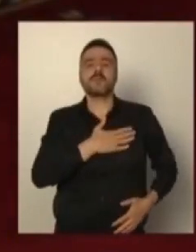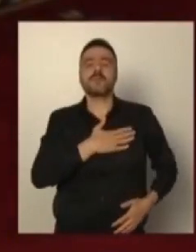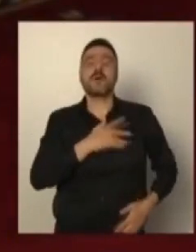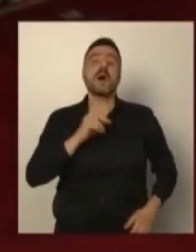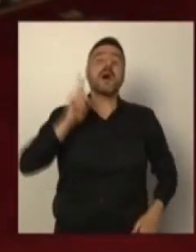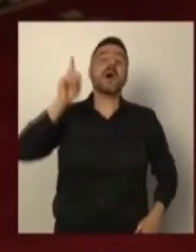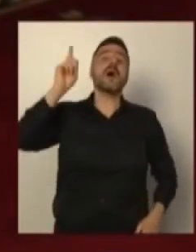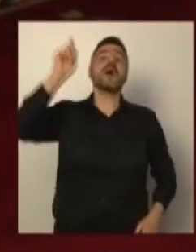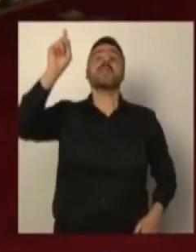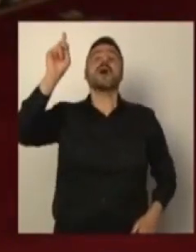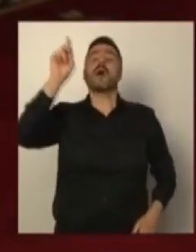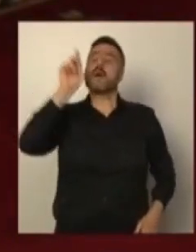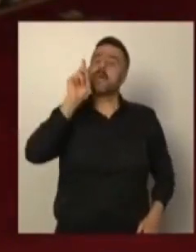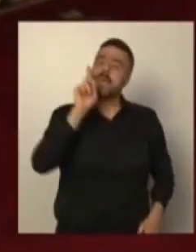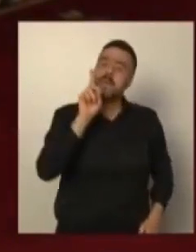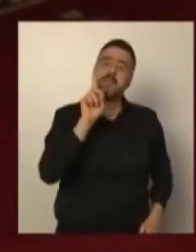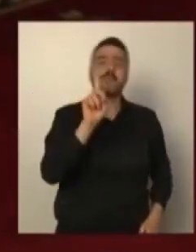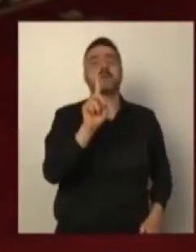Senin birliğine,